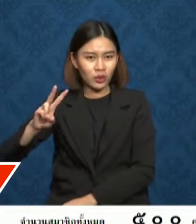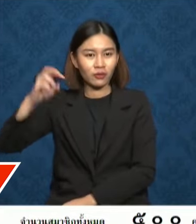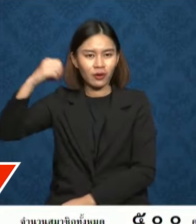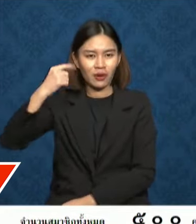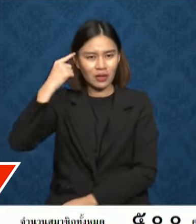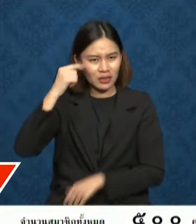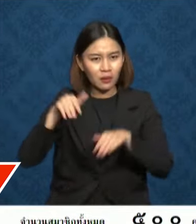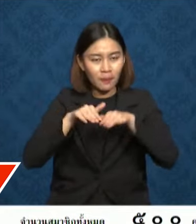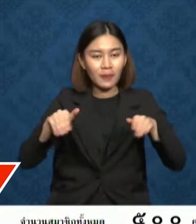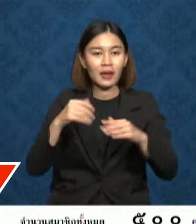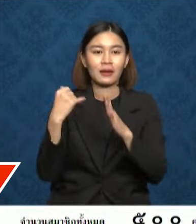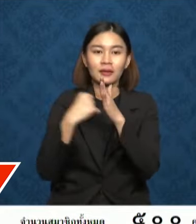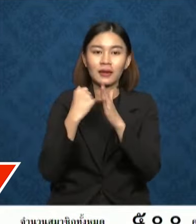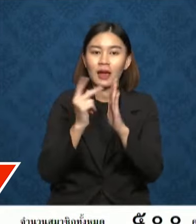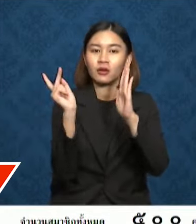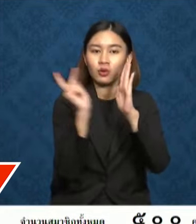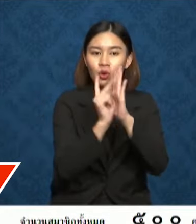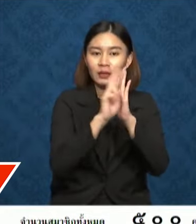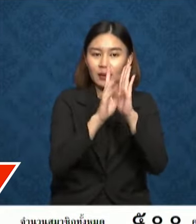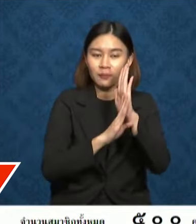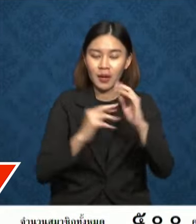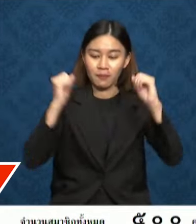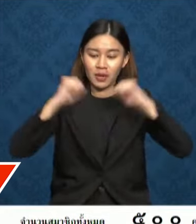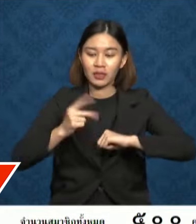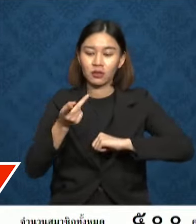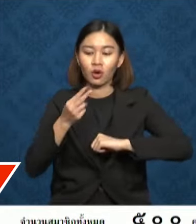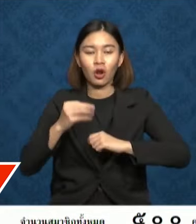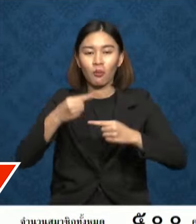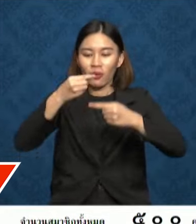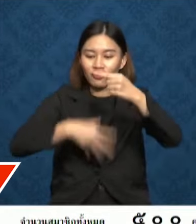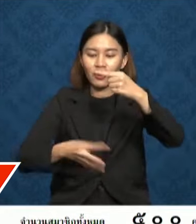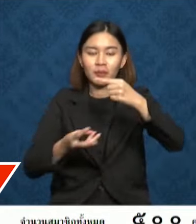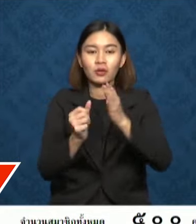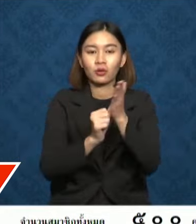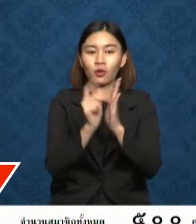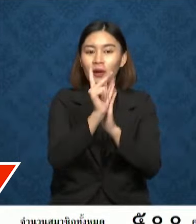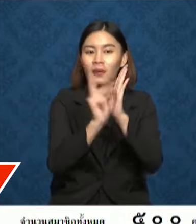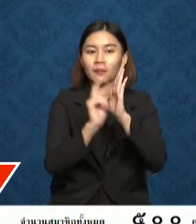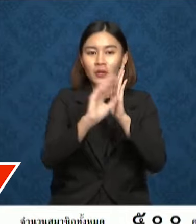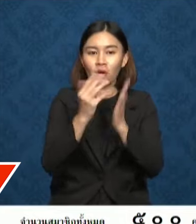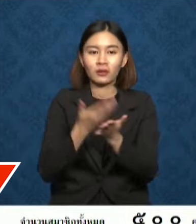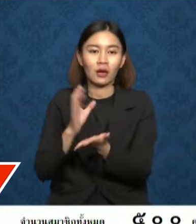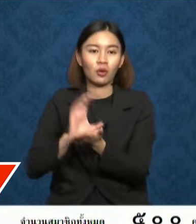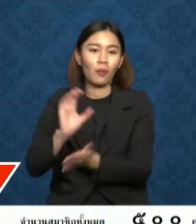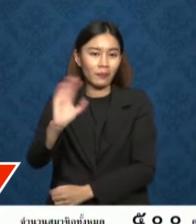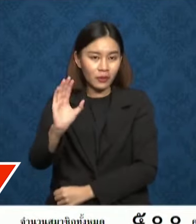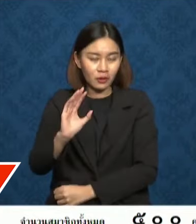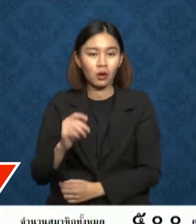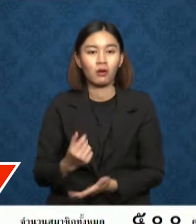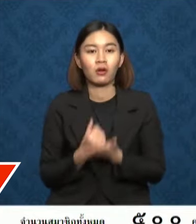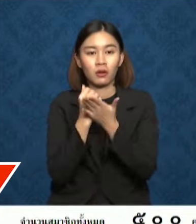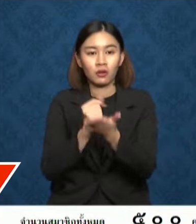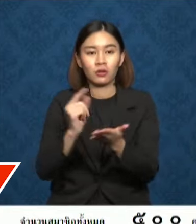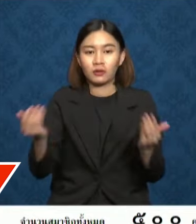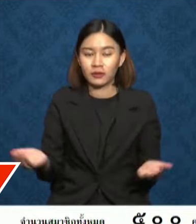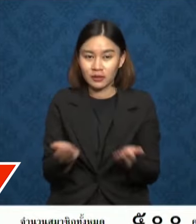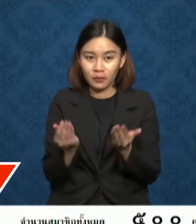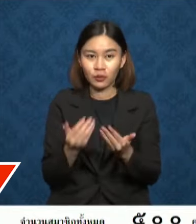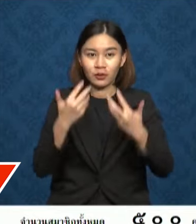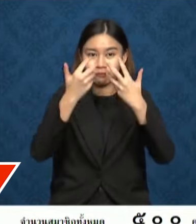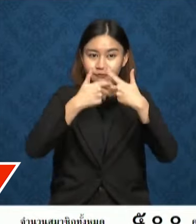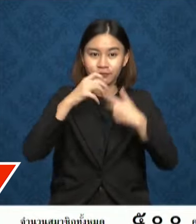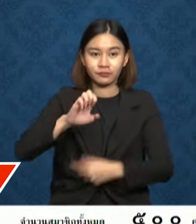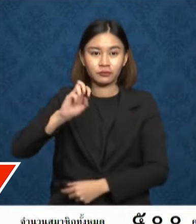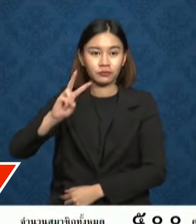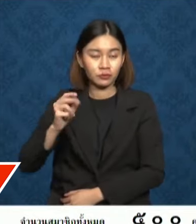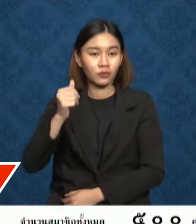ง่ๆครับ อาศัยกฎระเบีดมาตกขอรอม.ไม่กี่ข้อ ไม่ต้แก้กฎหมาย ไมตใช้งบประมาณก็สามารถสนับสนุนุตสาหก